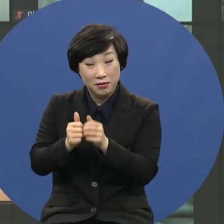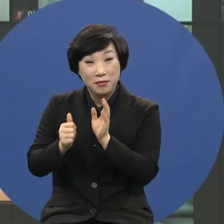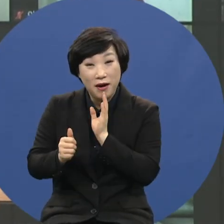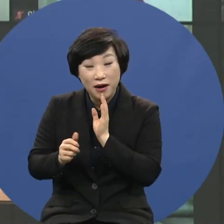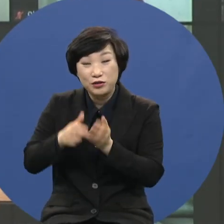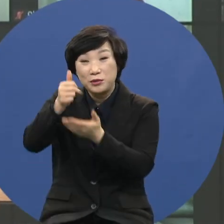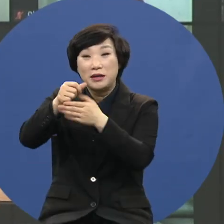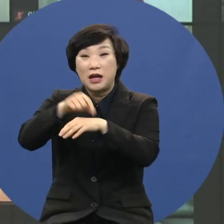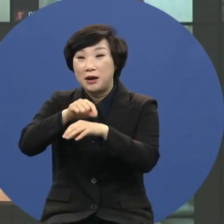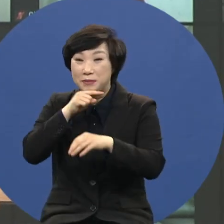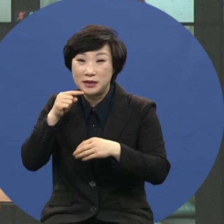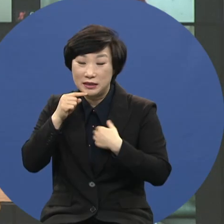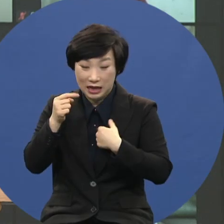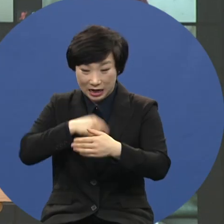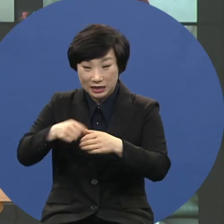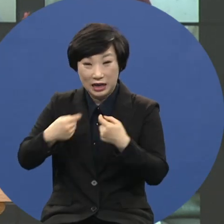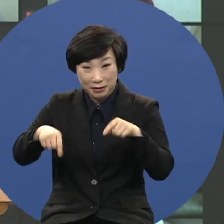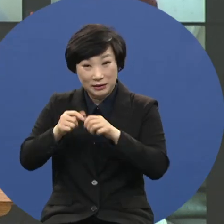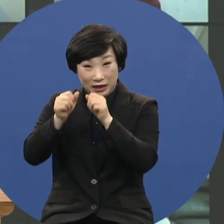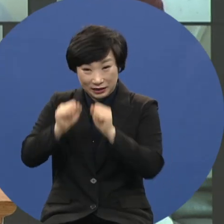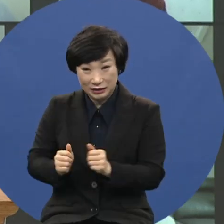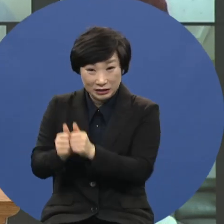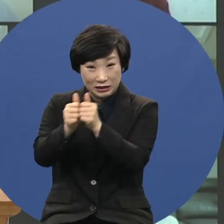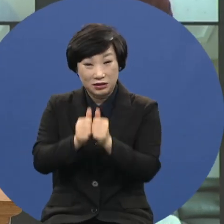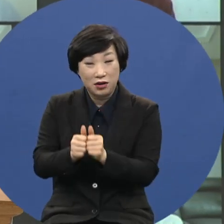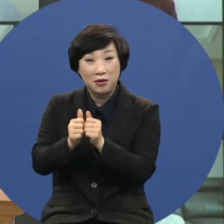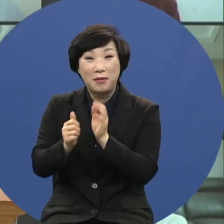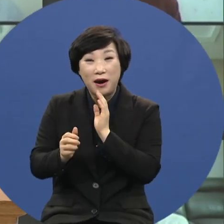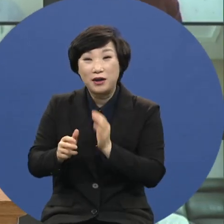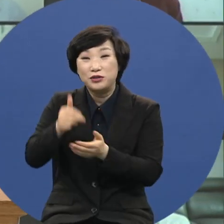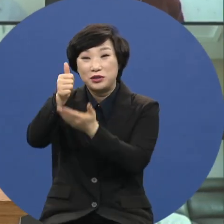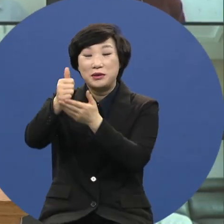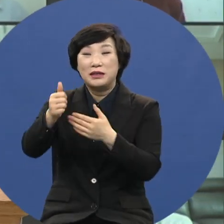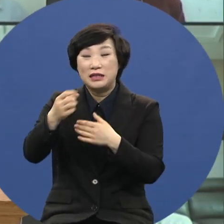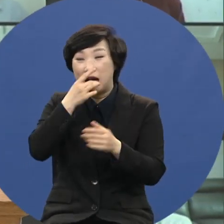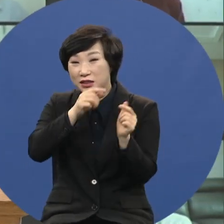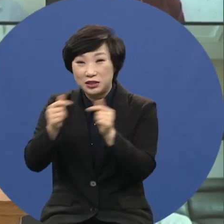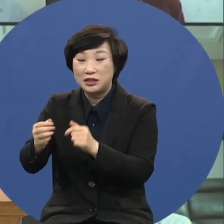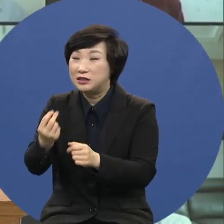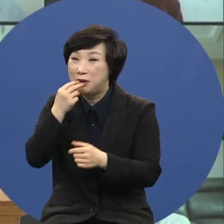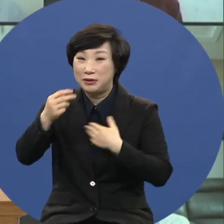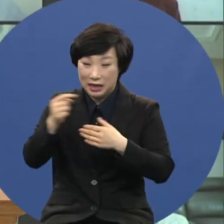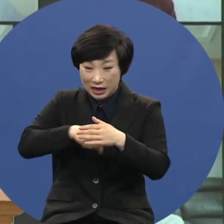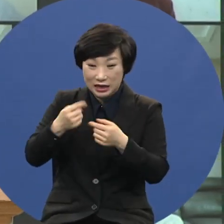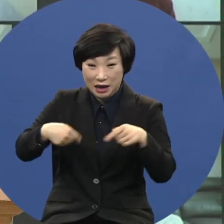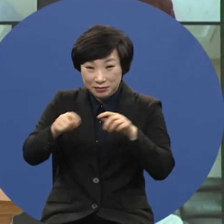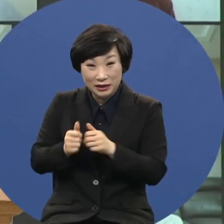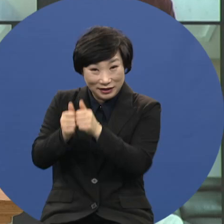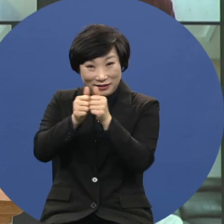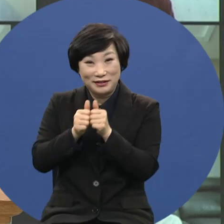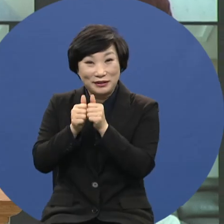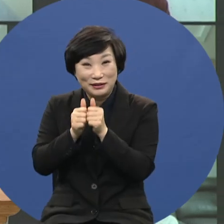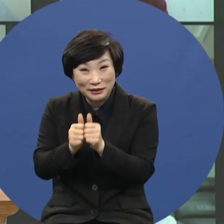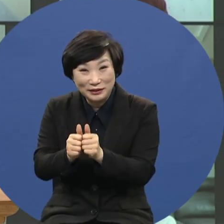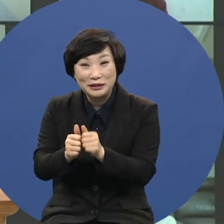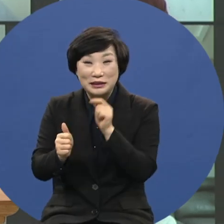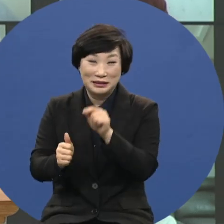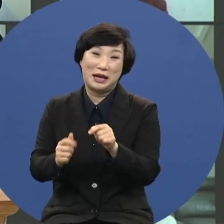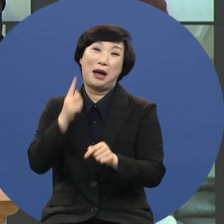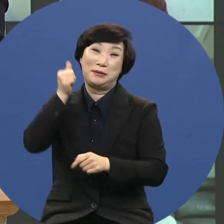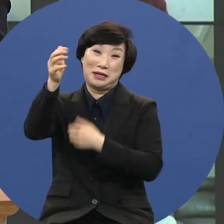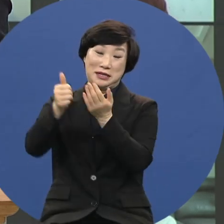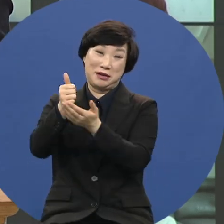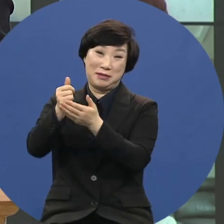안에 거하신다는 것, 양식과 생명으로 내 안에 거하신다는 것, 이것이 아버지